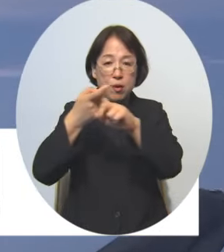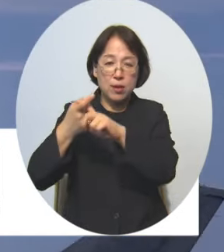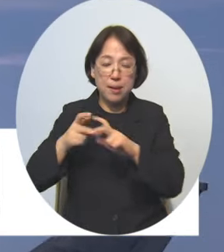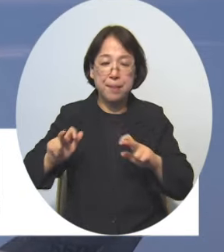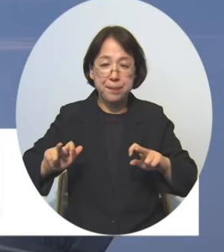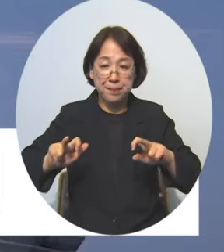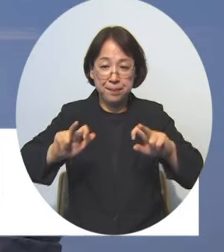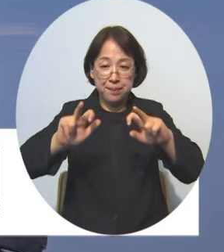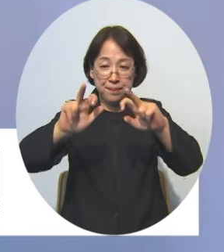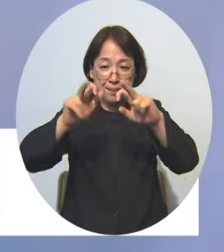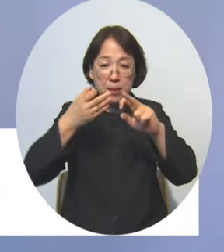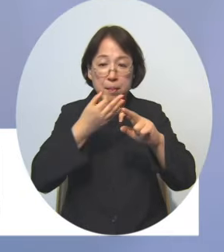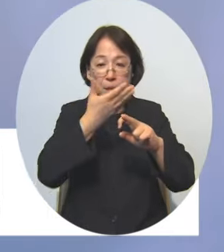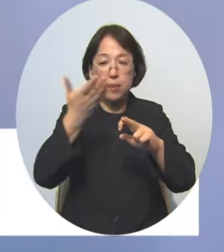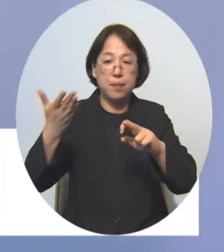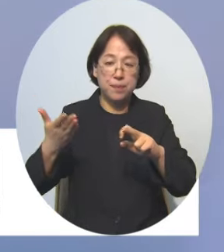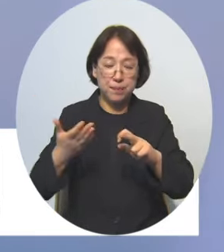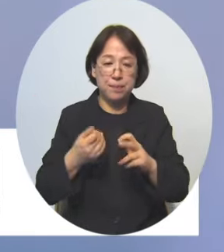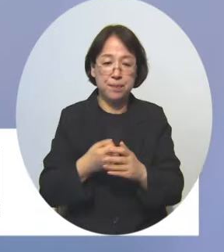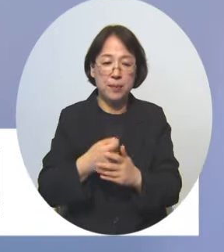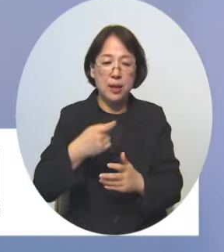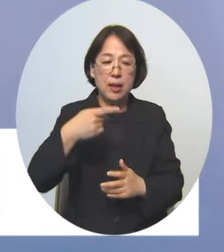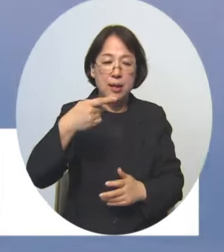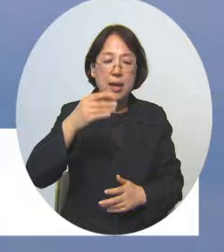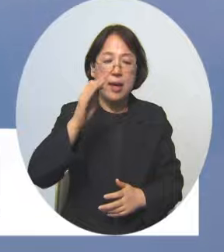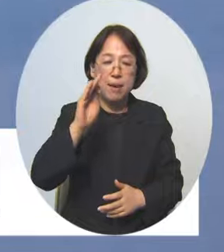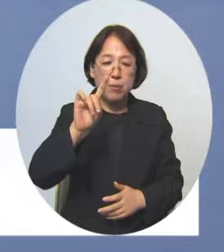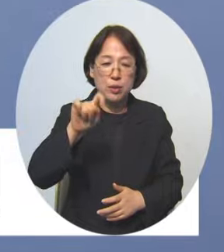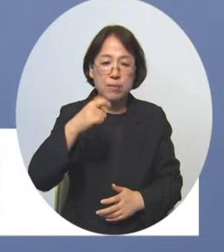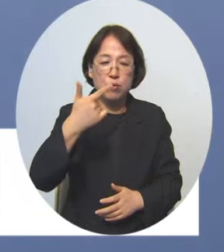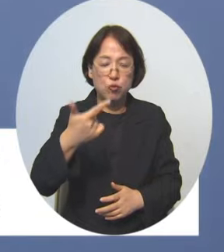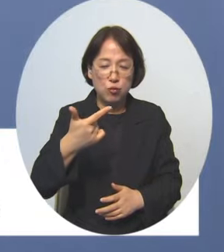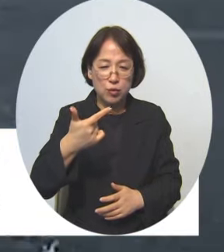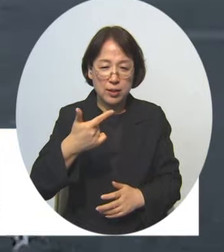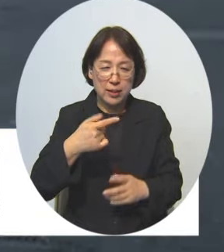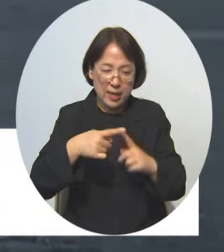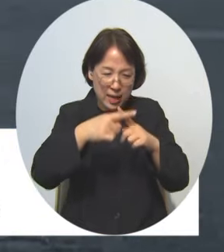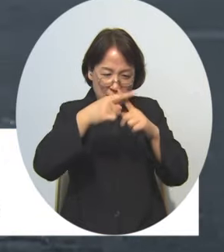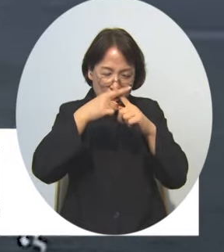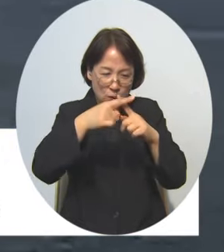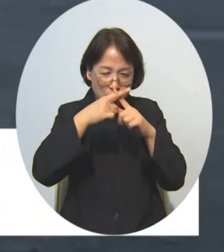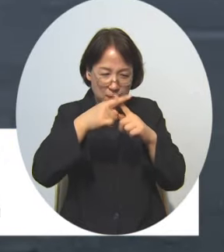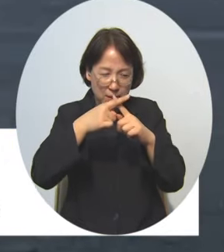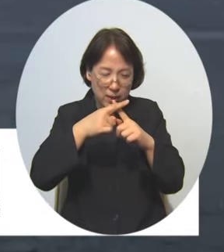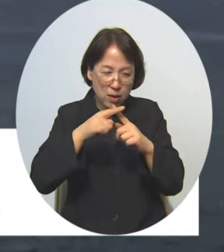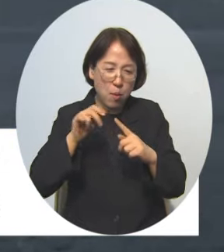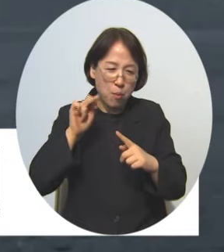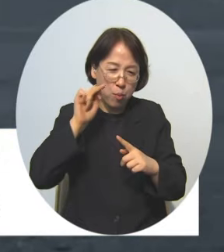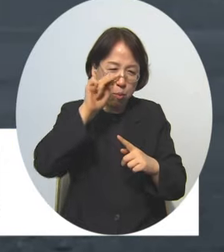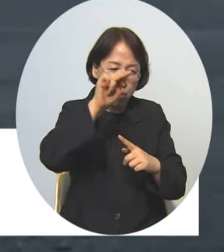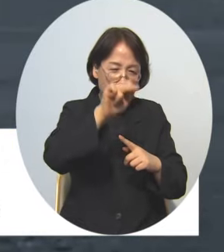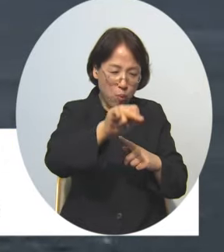비행을 선보입니다. KF-16이 정밀 유도폭탄을 투하해 표적에 명중하고